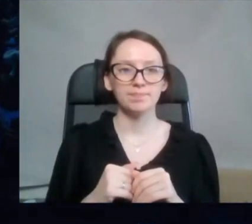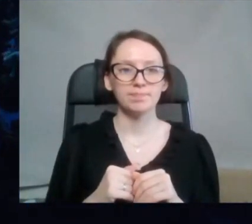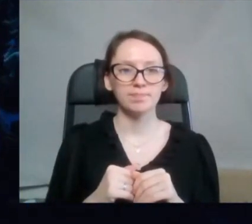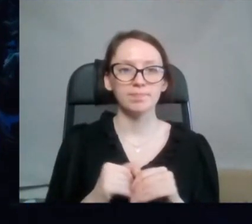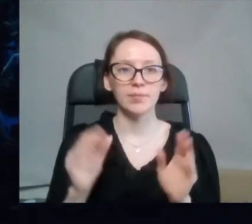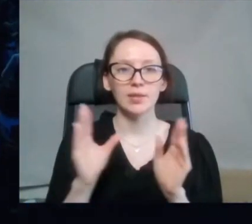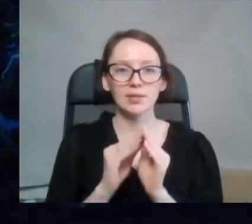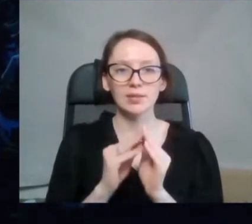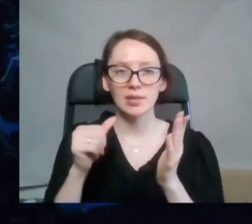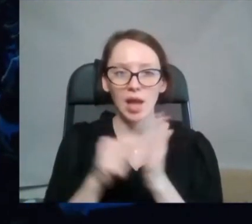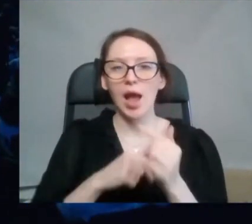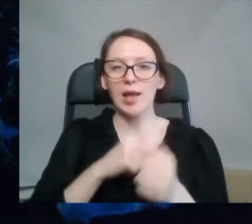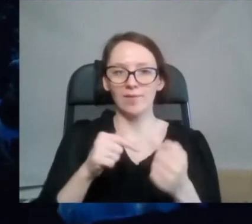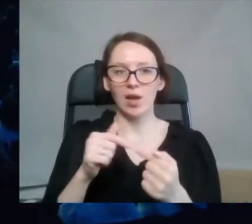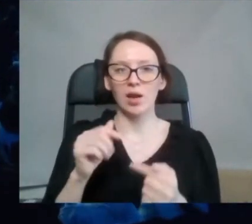V-Lab Aquarifoner.